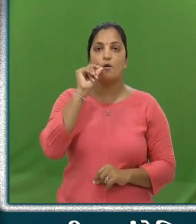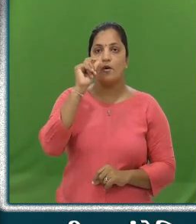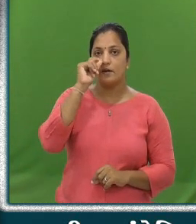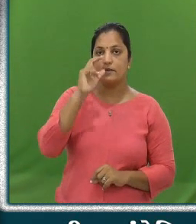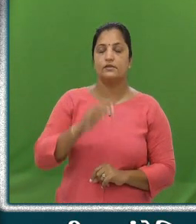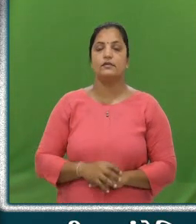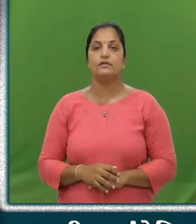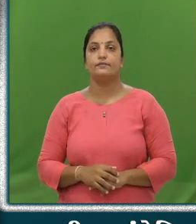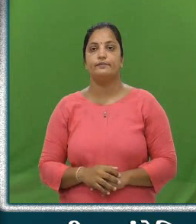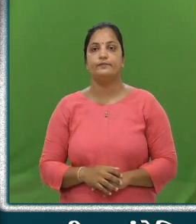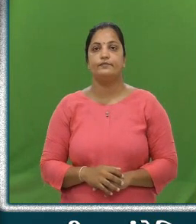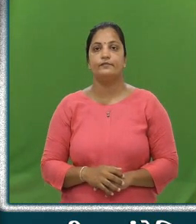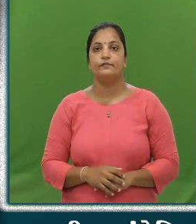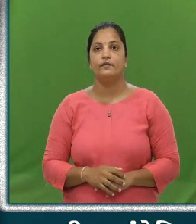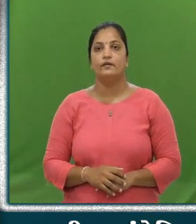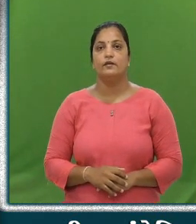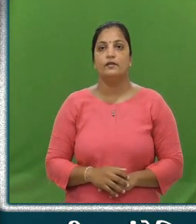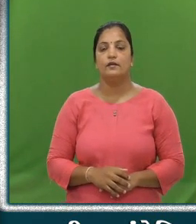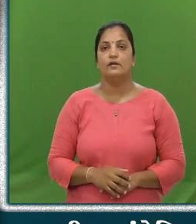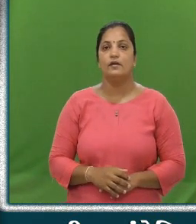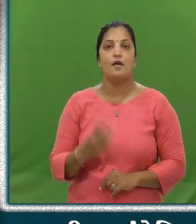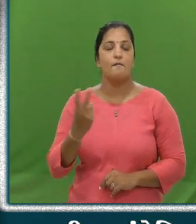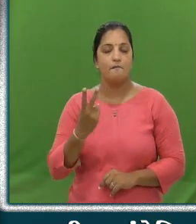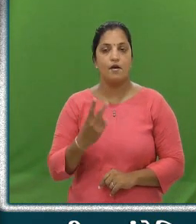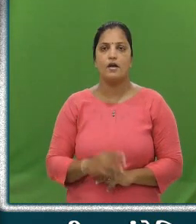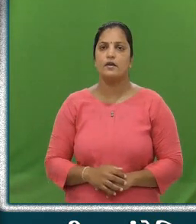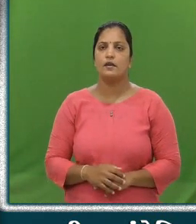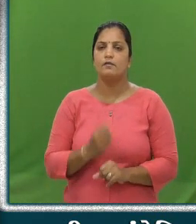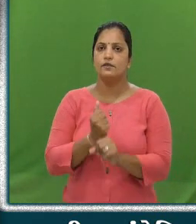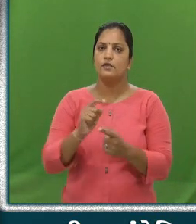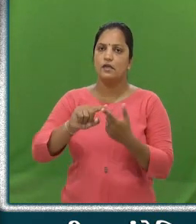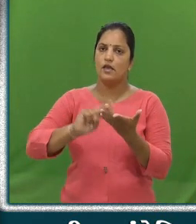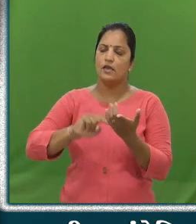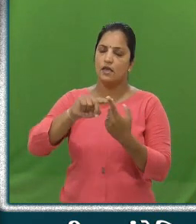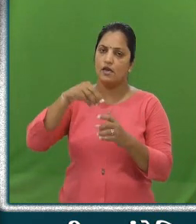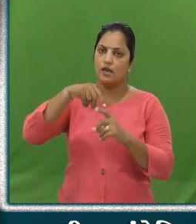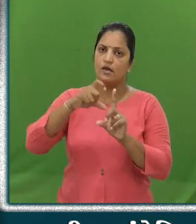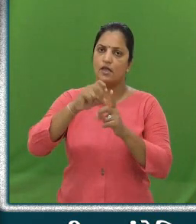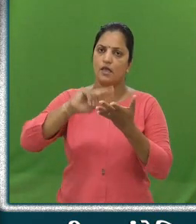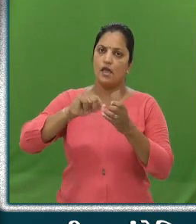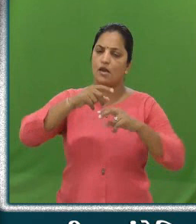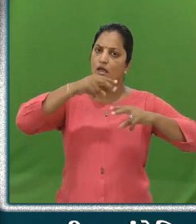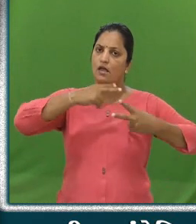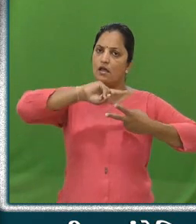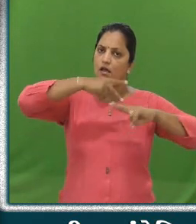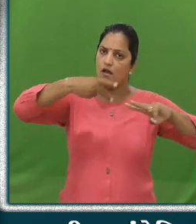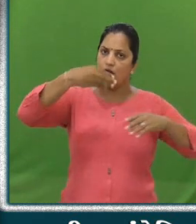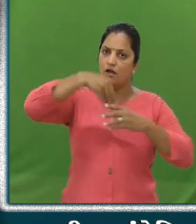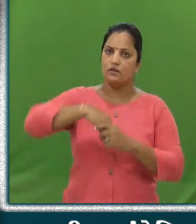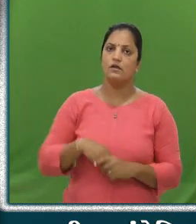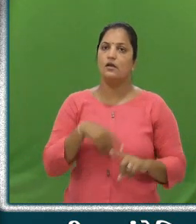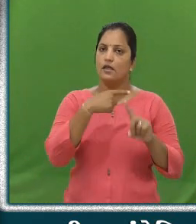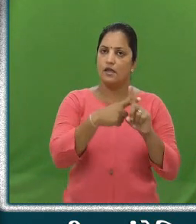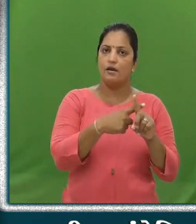અને આ સ્ત્રી છે બરોબર તેઓના જનન કોષોની અંદર જે કહેવામાં આવે કે પુરુષના જનન કોષોની